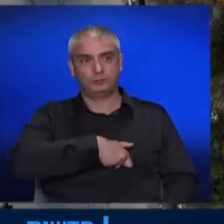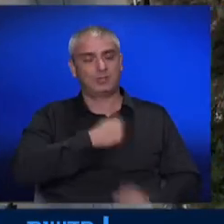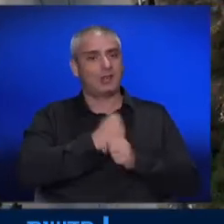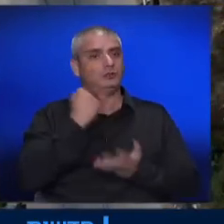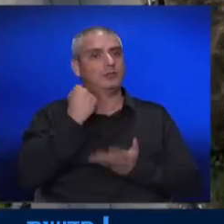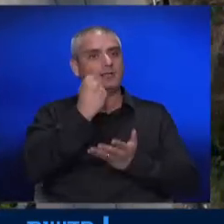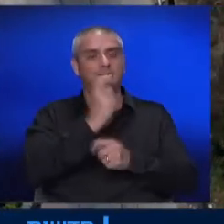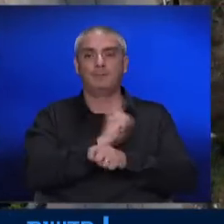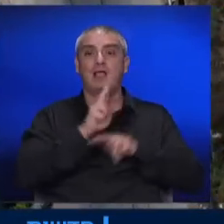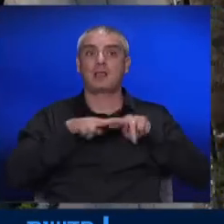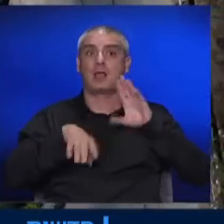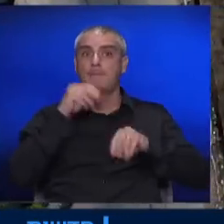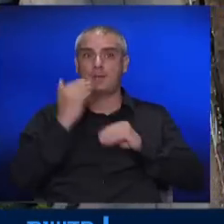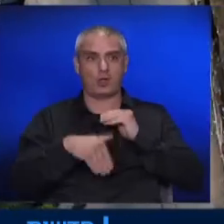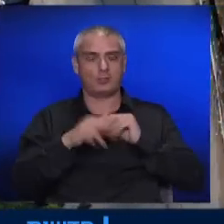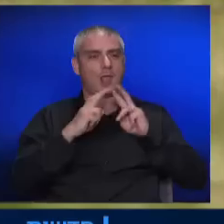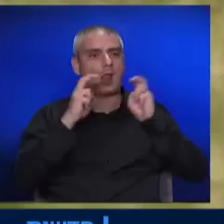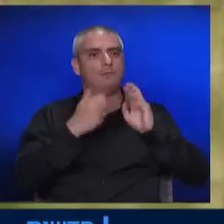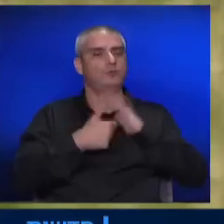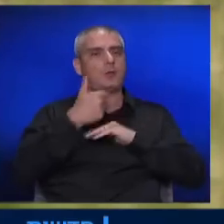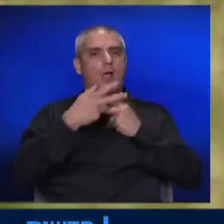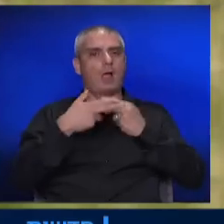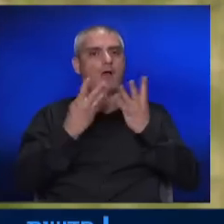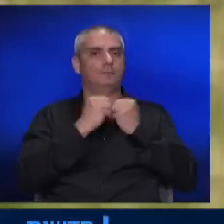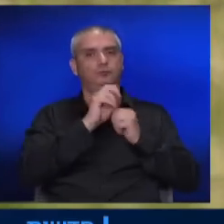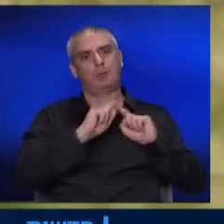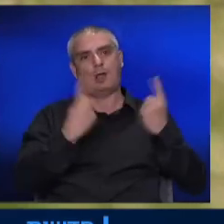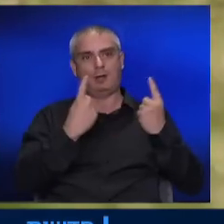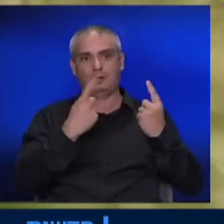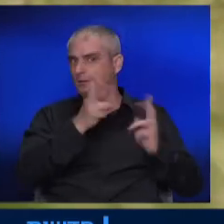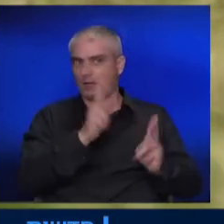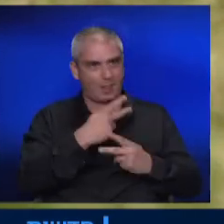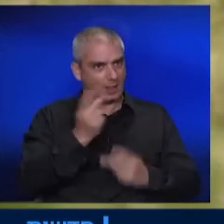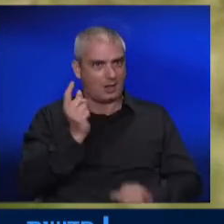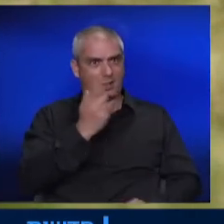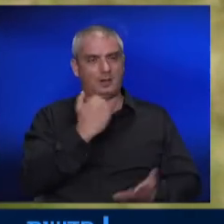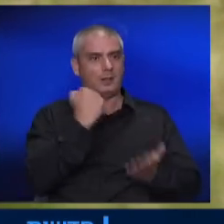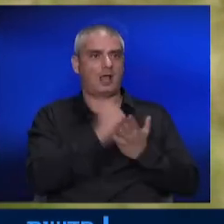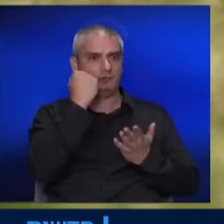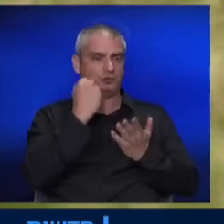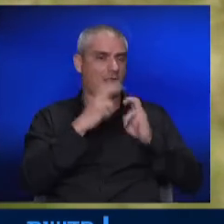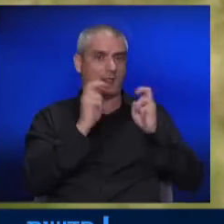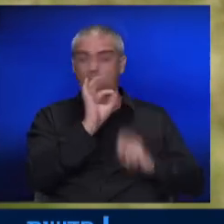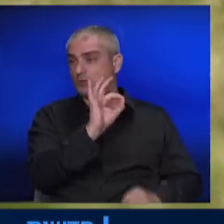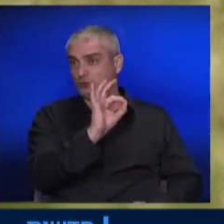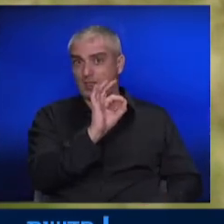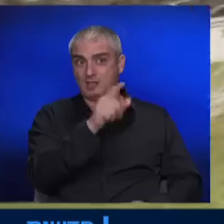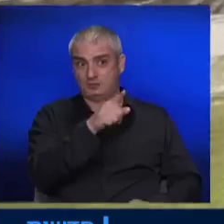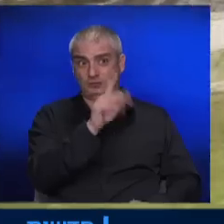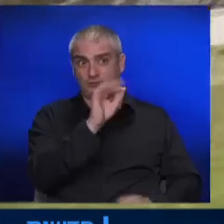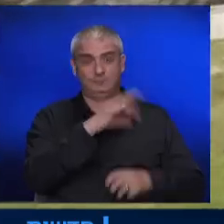הבחירות לעמותה בראשות קרוב משפחה אחר. אתה לא יכול לבוא לאשר לעמותה שהיא מנוהלת על ידי